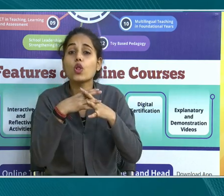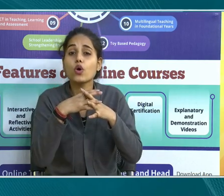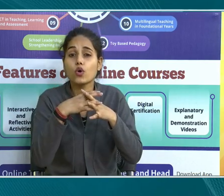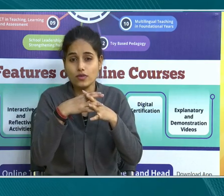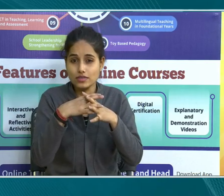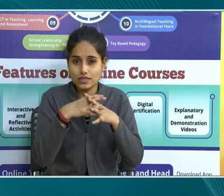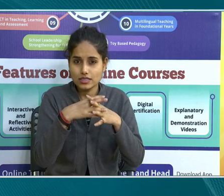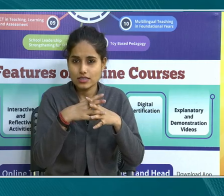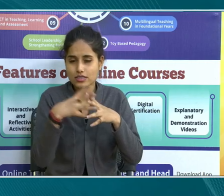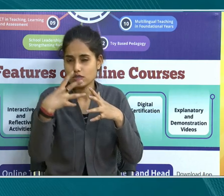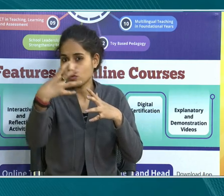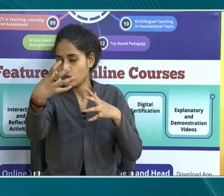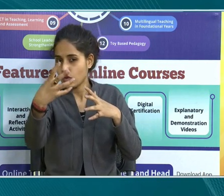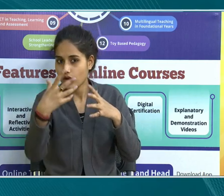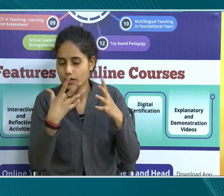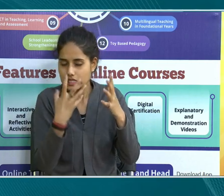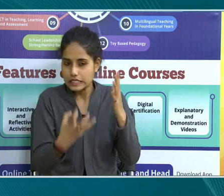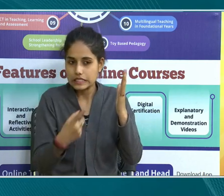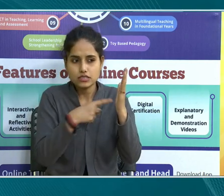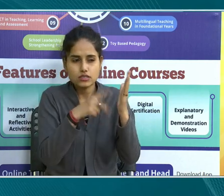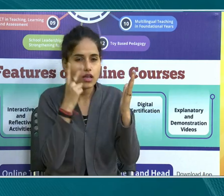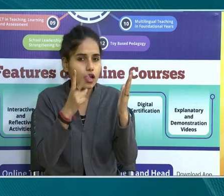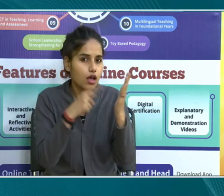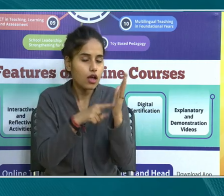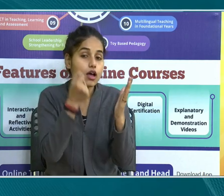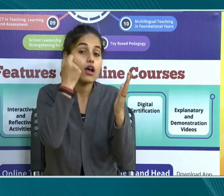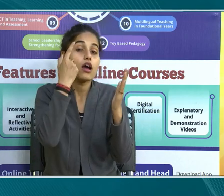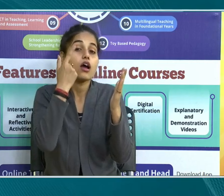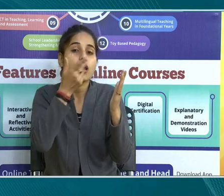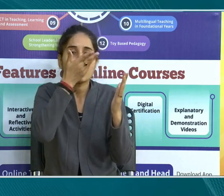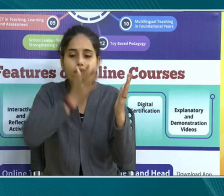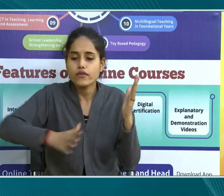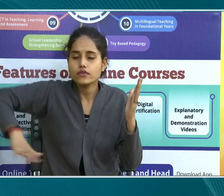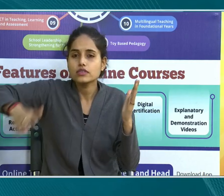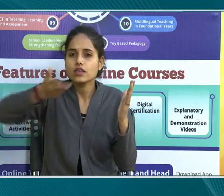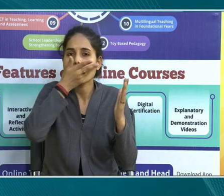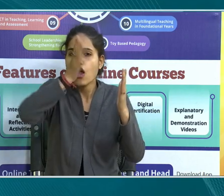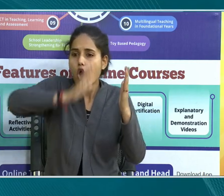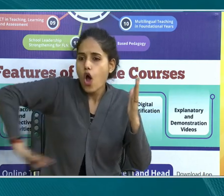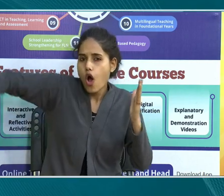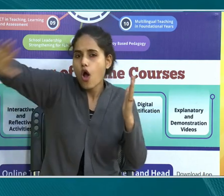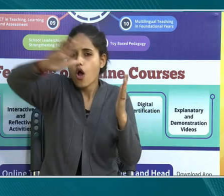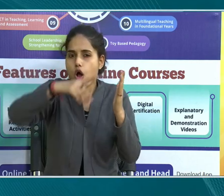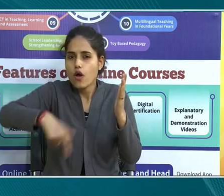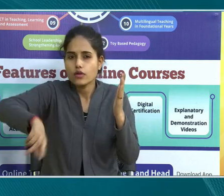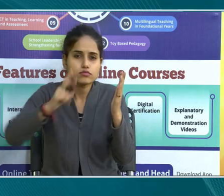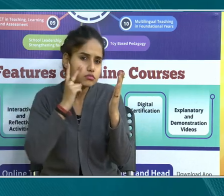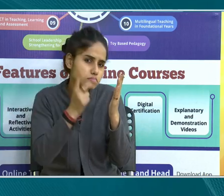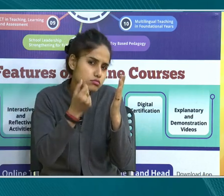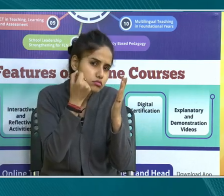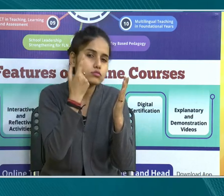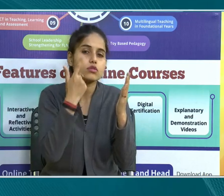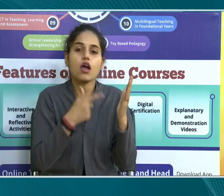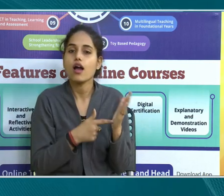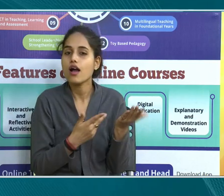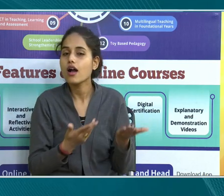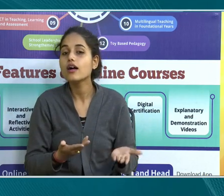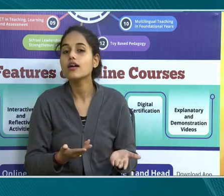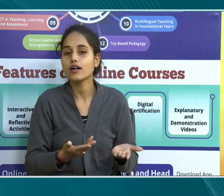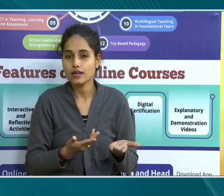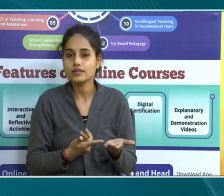अंतर समझ आएगा कि कॉंटिनेंट्स क्या है और सी क्या है ओशन क्या है तो इस तरीके से हम बहुत आसानी से इस